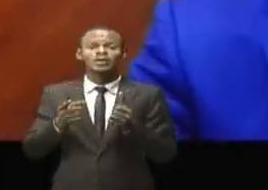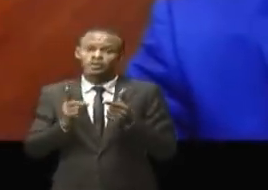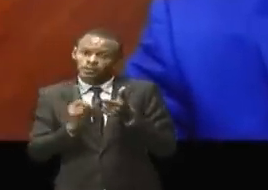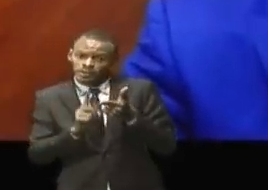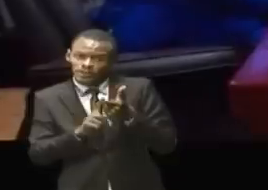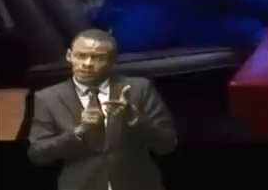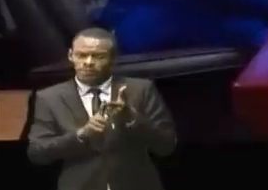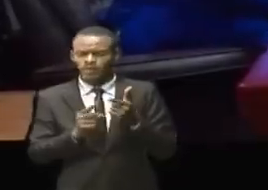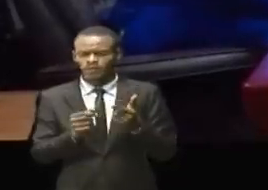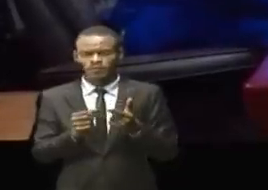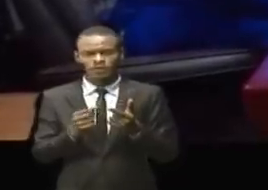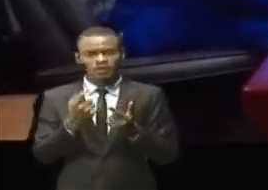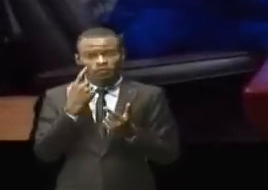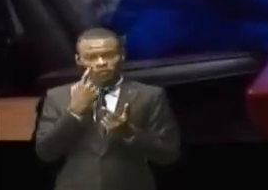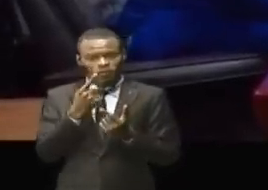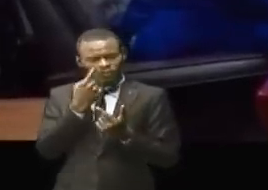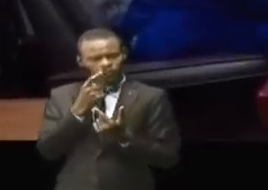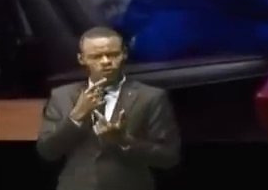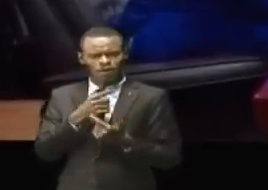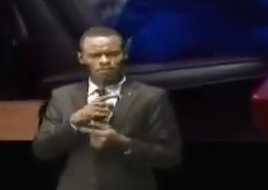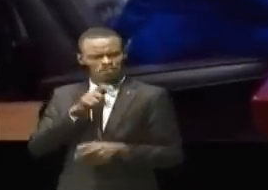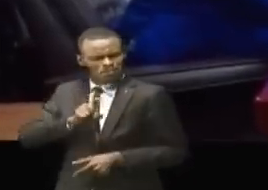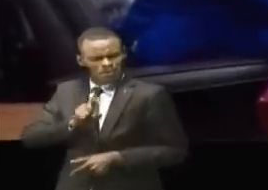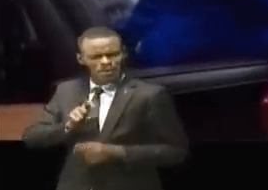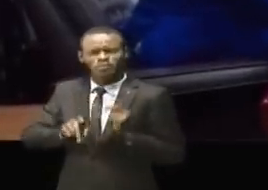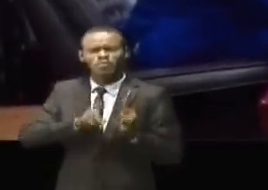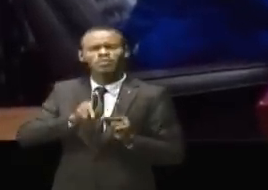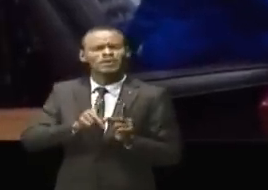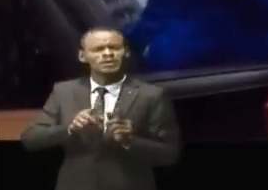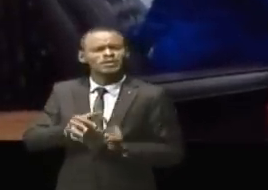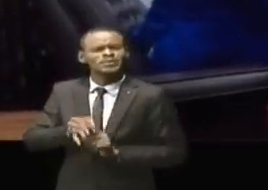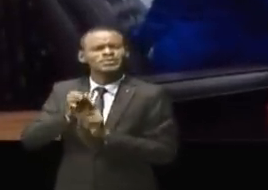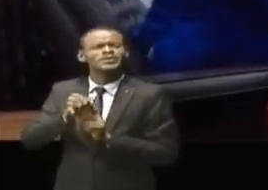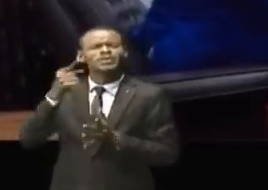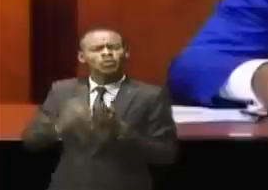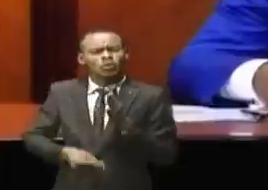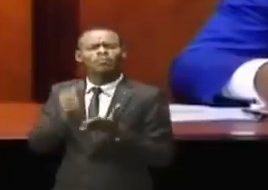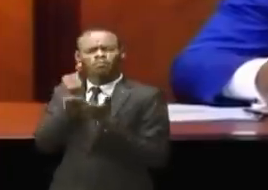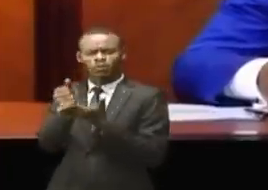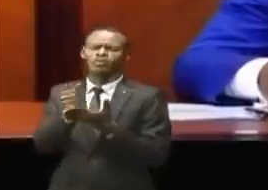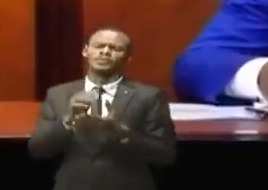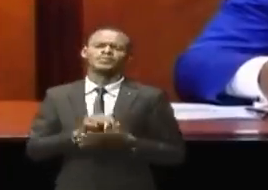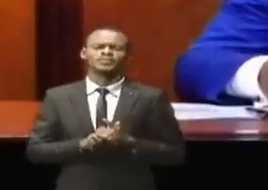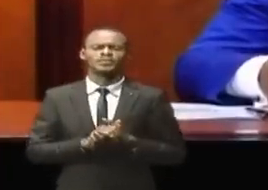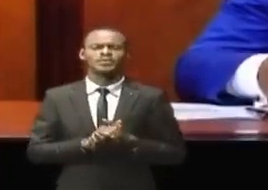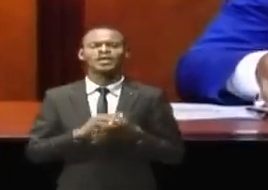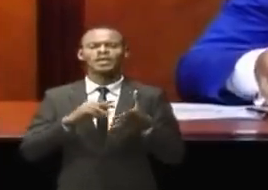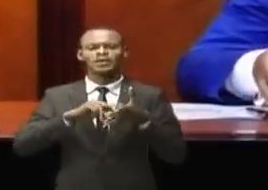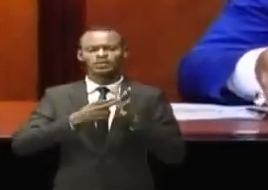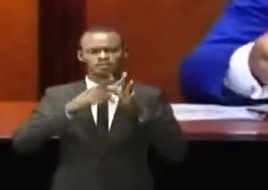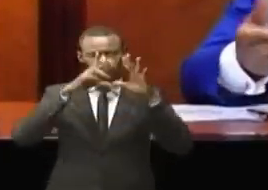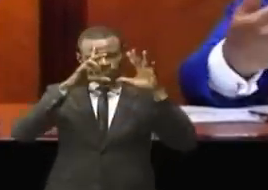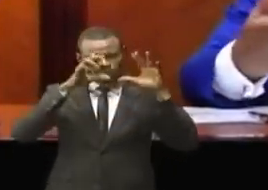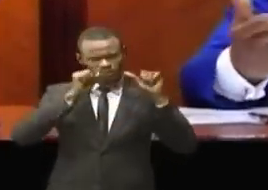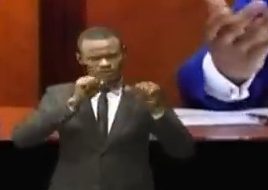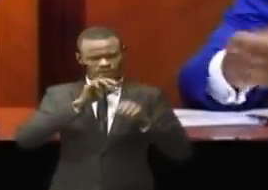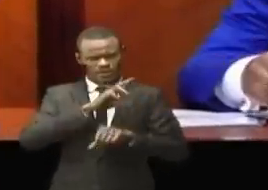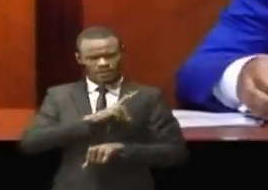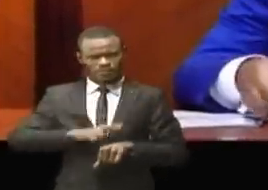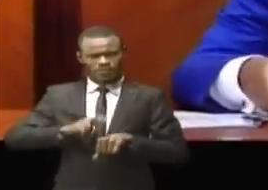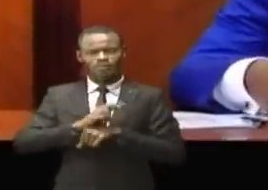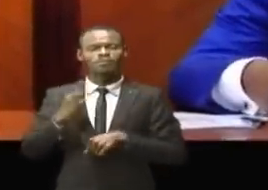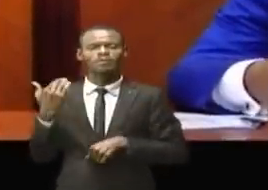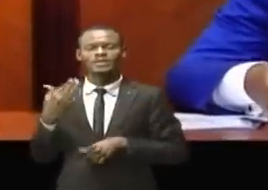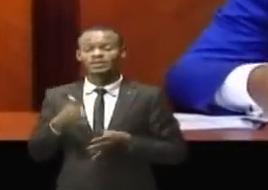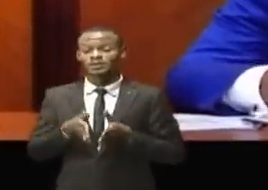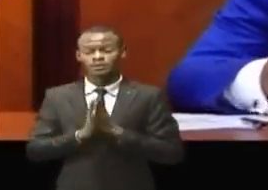l'année, partant des lettres des missions adressées aux membres du gouvernement par le Premier ministre, le Président de la République a enjoint chaque